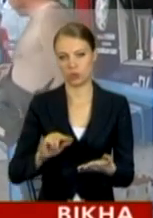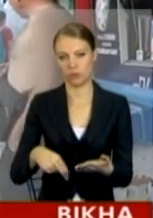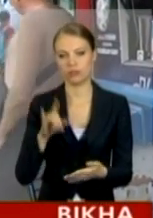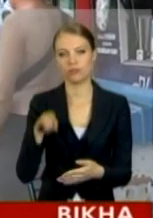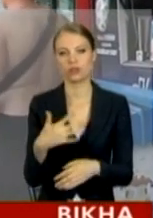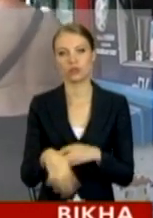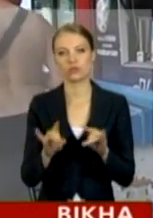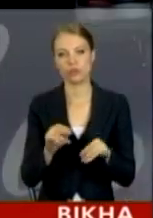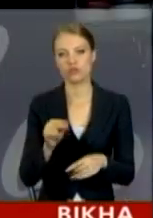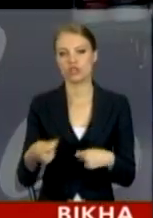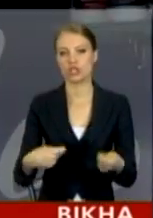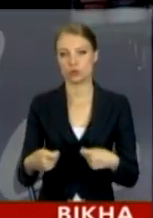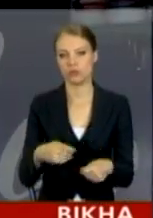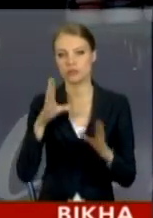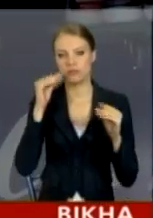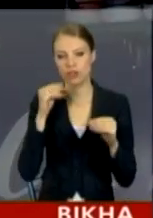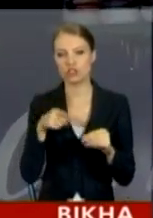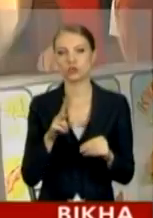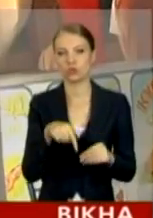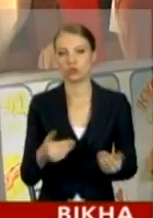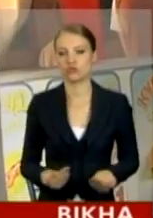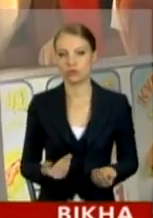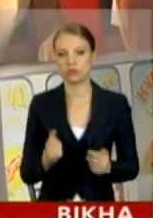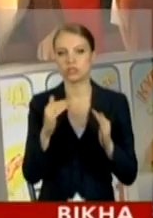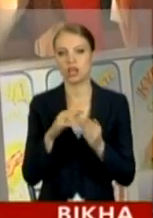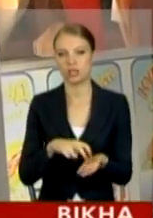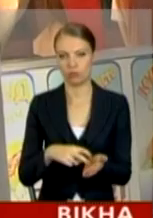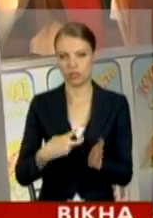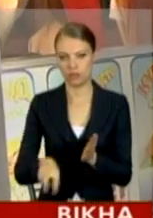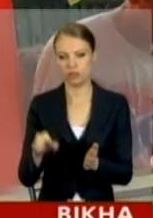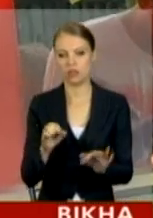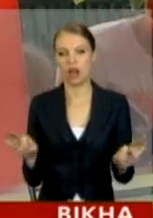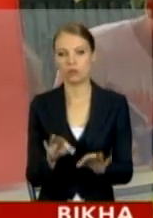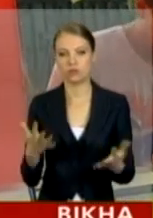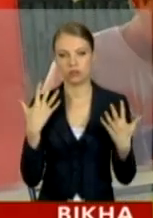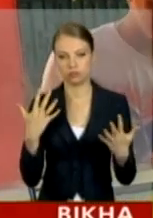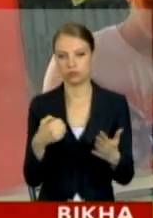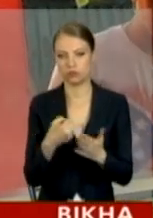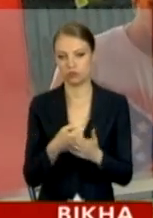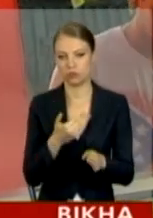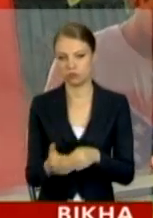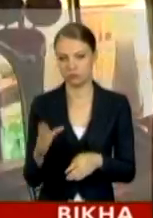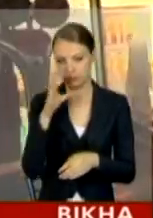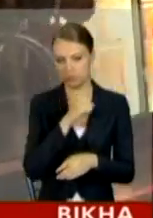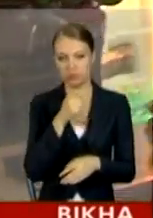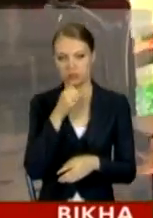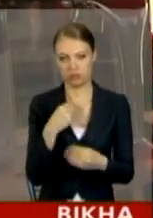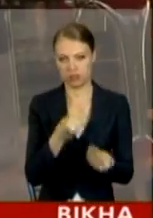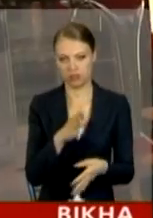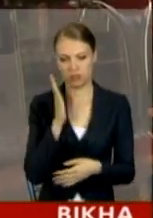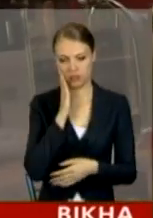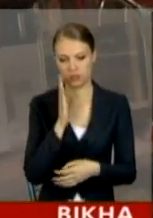вже розповідали. Через торгівців ввечері ті, хто тут живуть, з хати бояться вийти, а музика, яка грає допізна, не дає заснути.